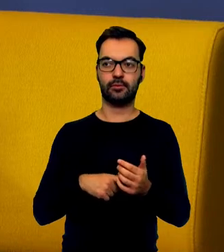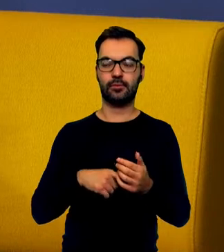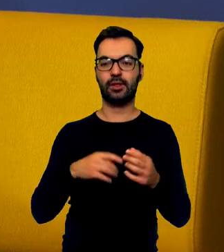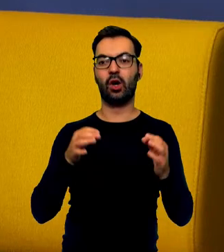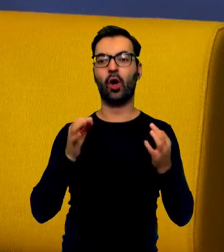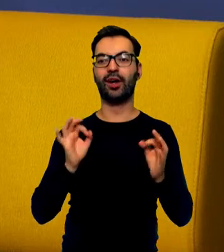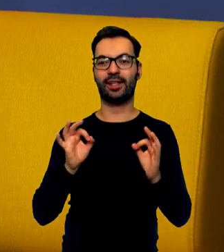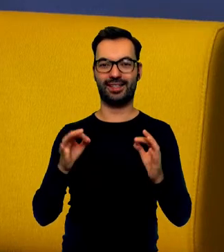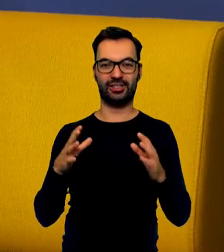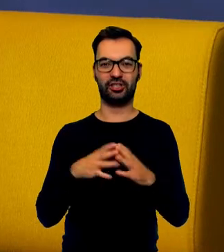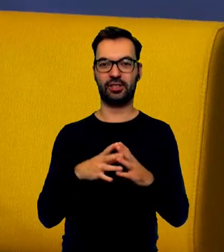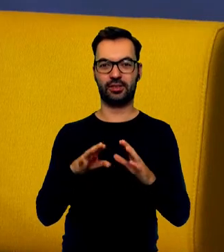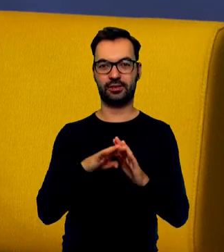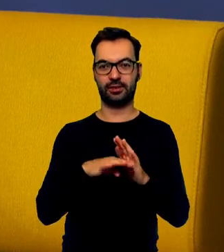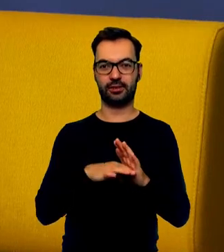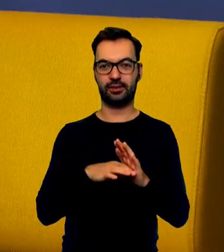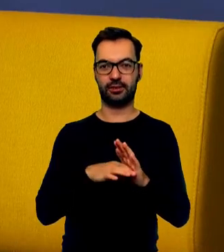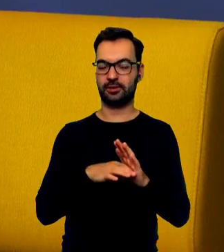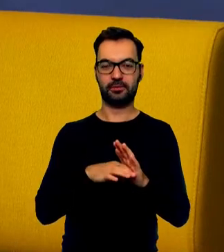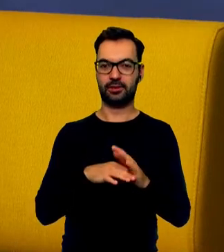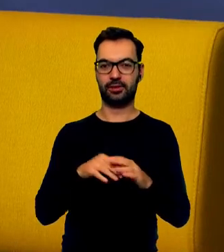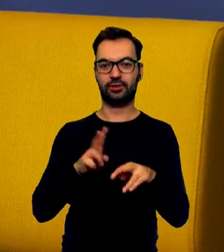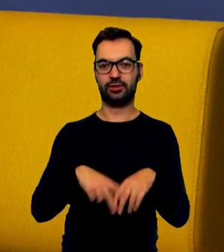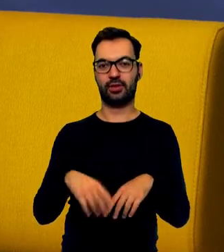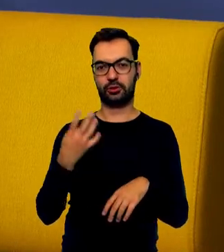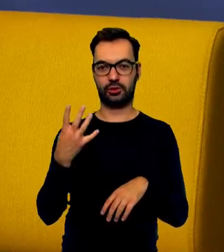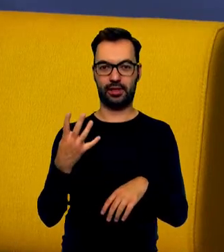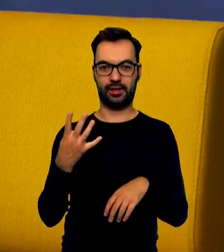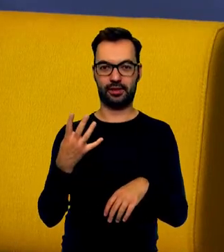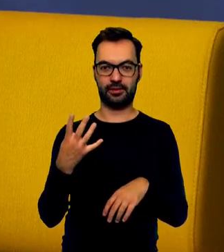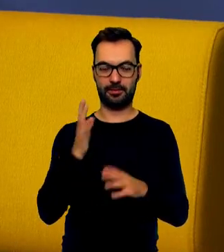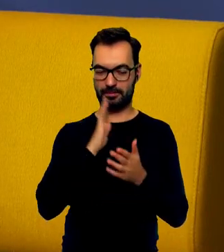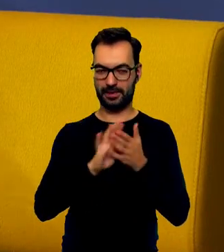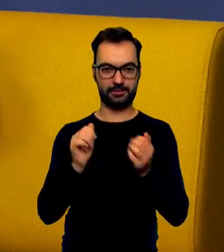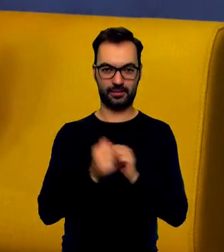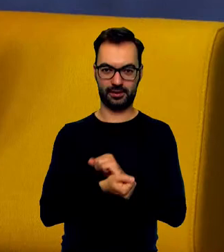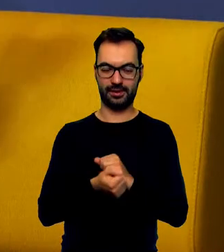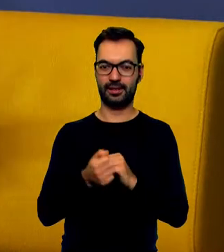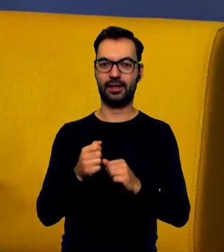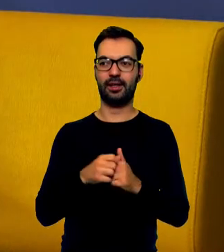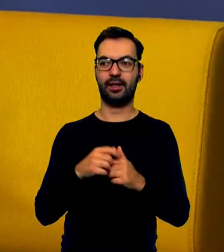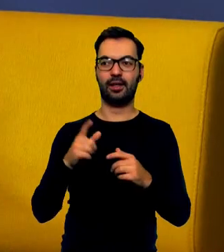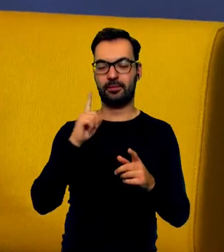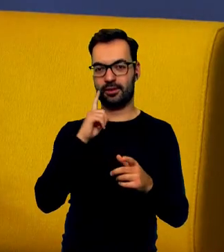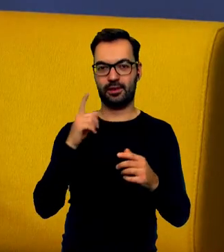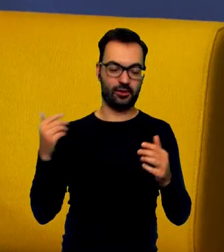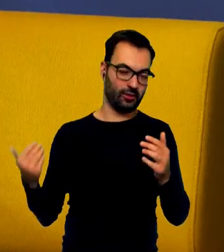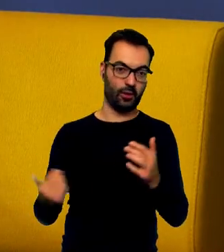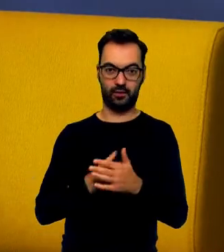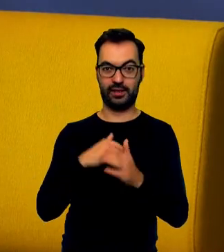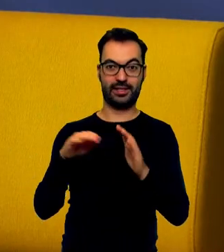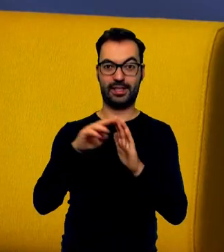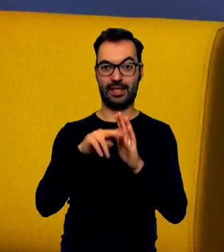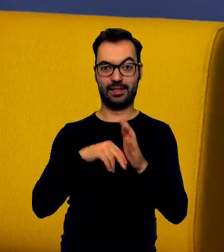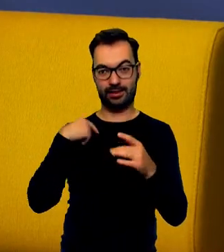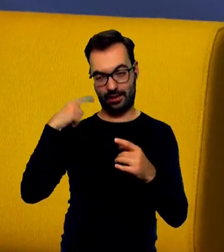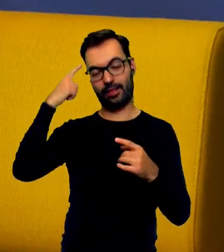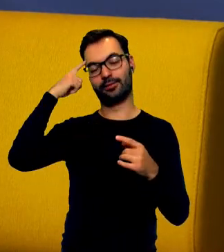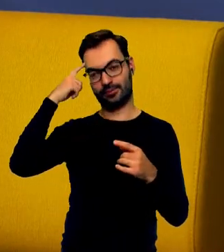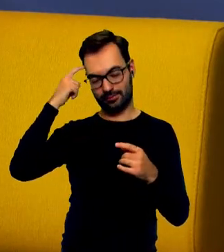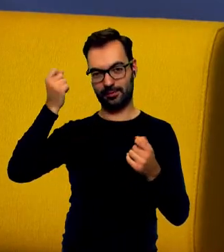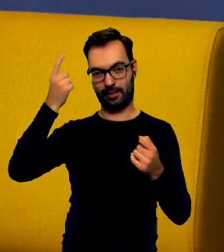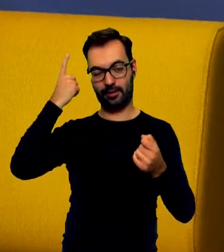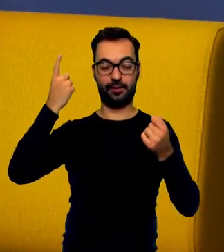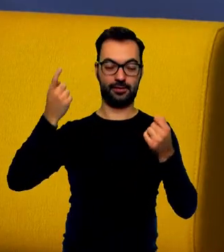oryginalnych reguł 10 cztery się ostały w takiej formie niezmienionej, a jakieś zupełnie inne reguły mi do głowy